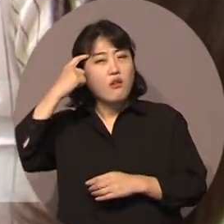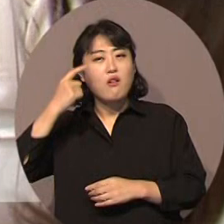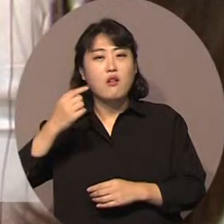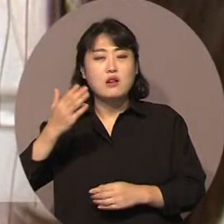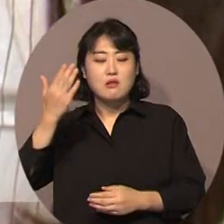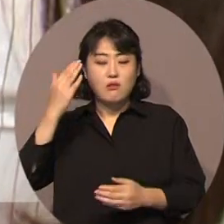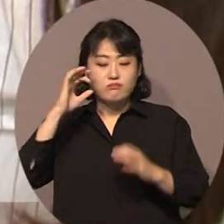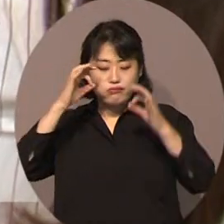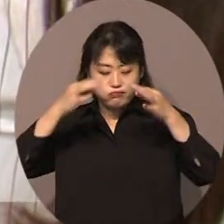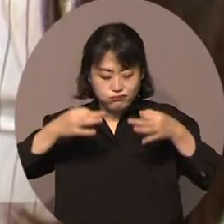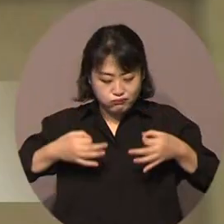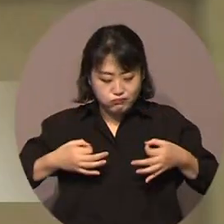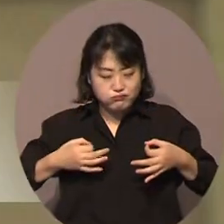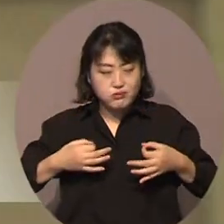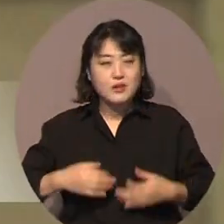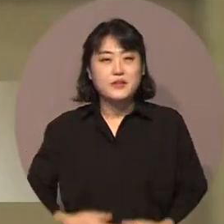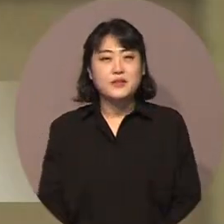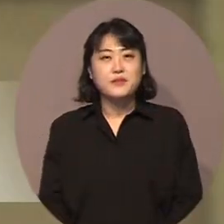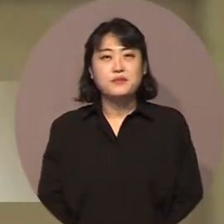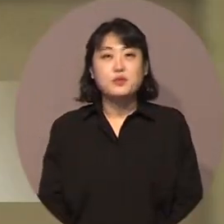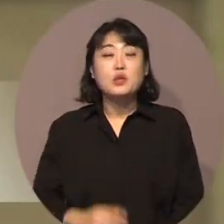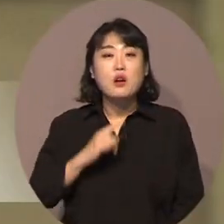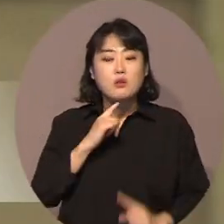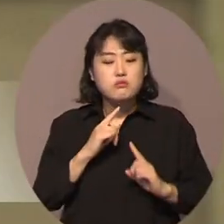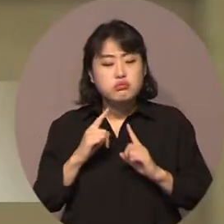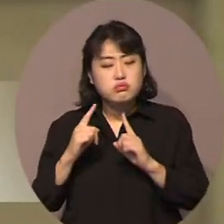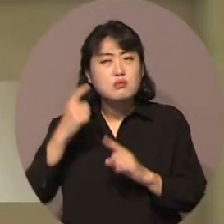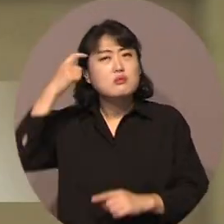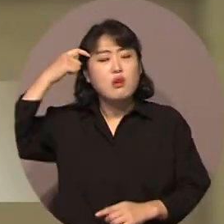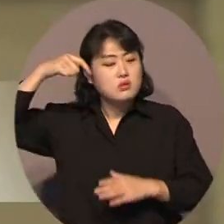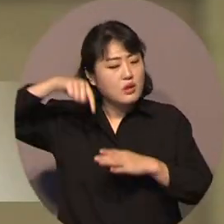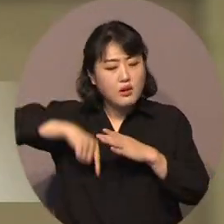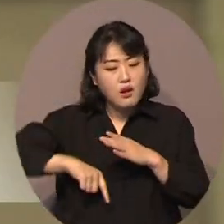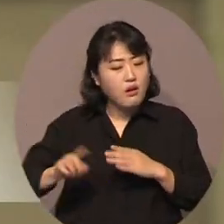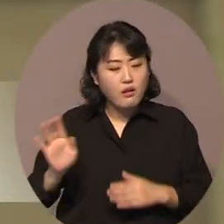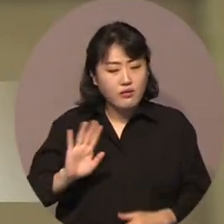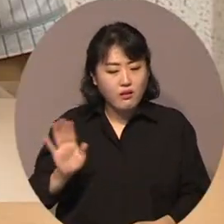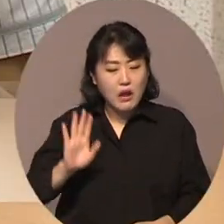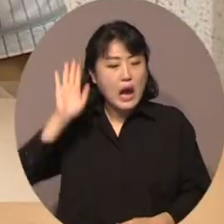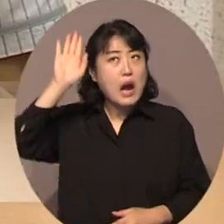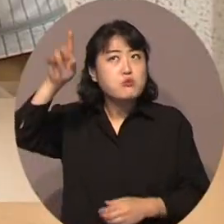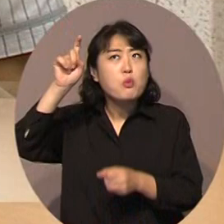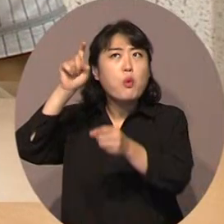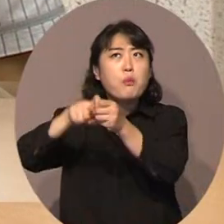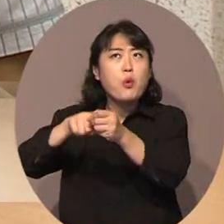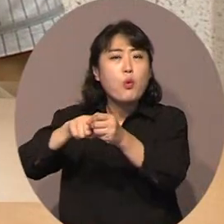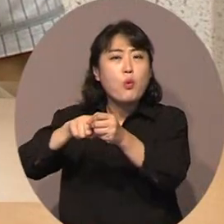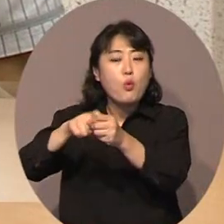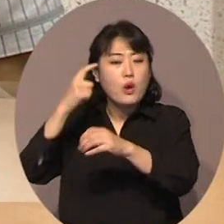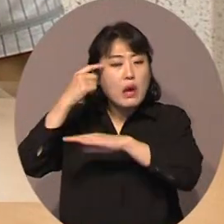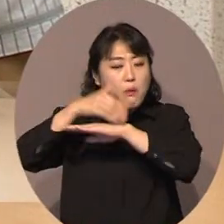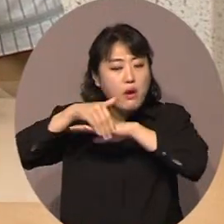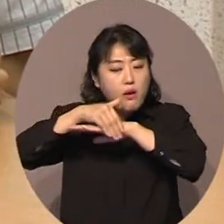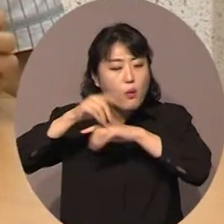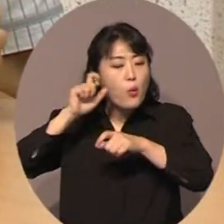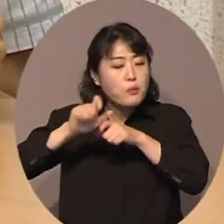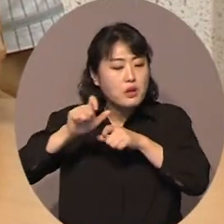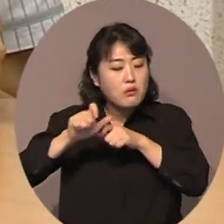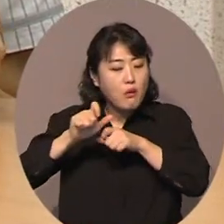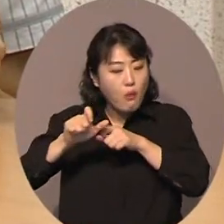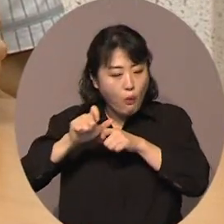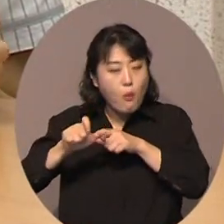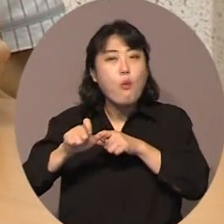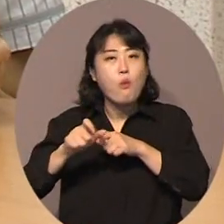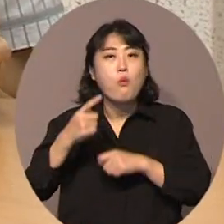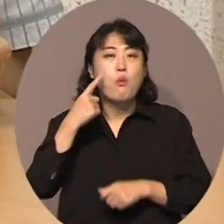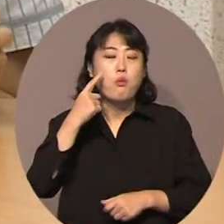생을 반추합니다. 또 나이 들면서 깊게 생각하지 않던 앞으로의 목표와 계획도 고민해보는 소중한 시간이